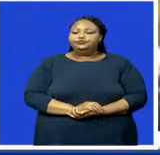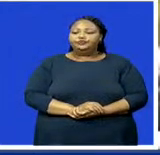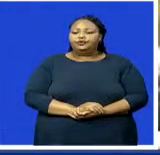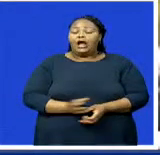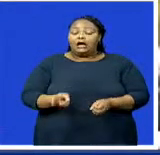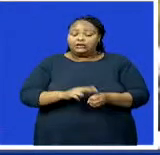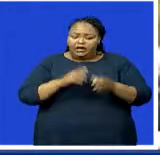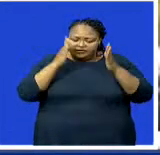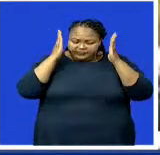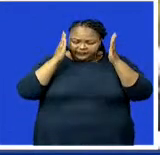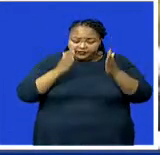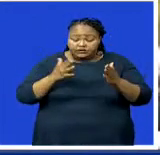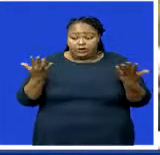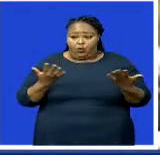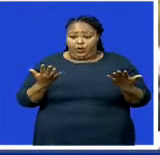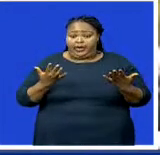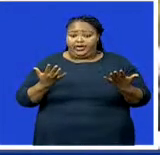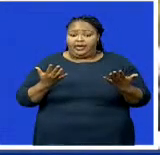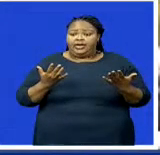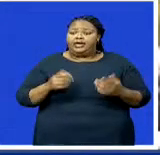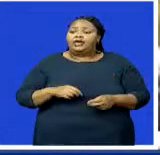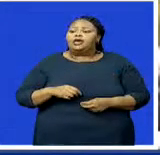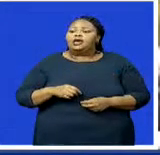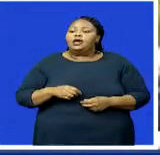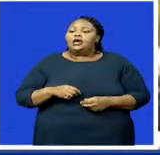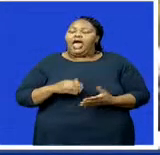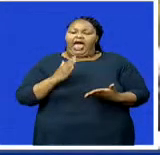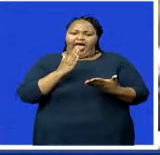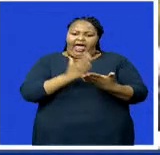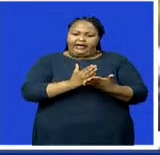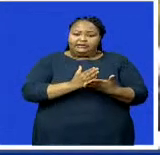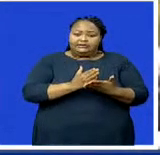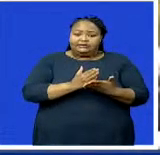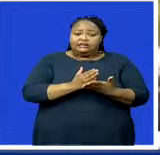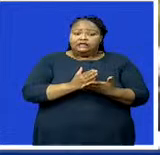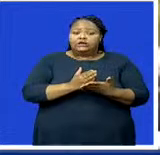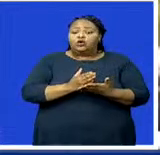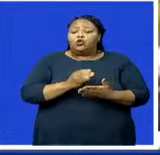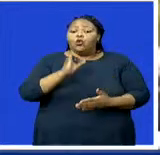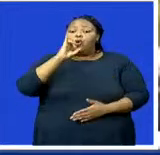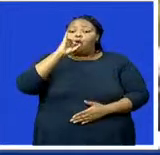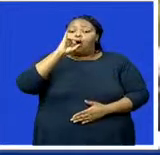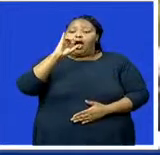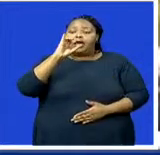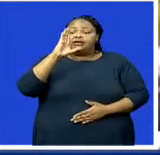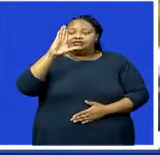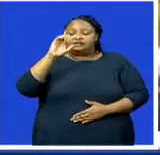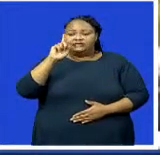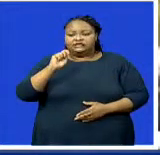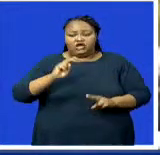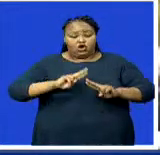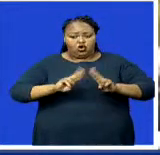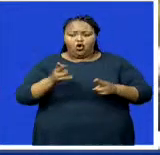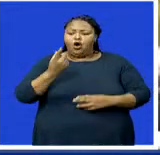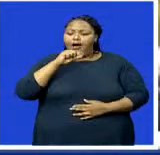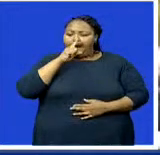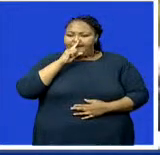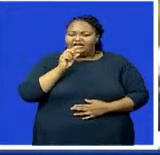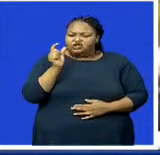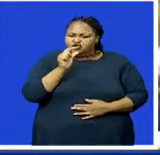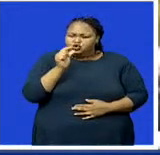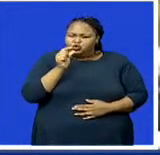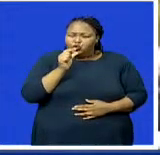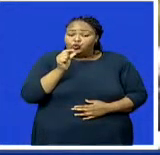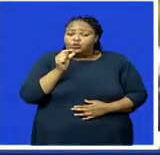singagcini kulolu hlangothi lwaka-IT kuphela. Ngako sibuke ukuthi masinyane sitawube sibuka letinye tinhlangothi